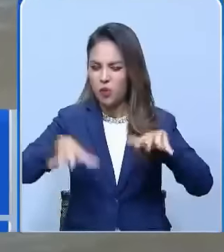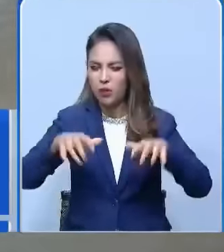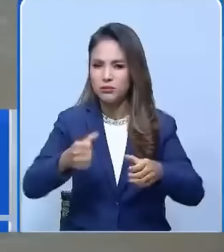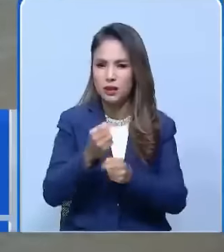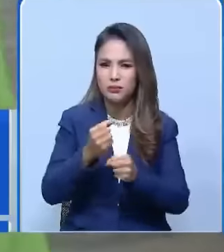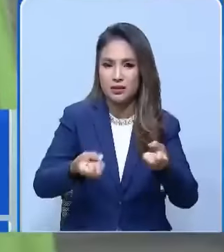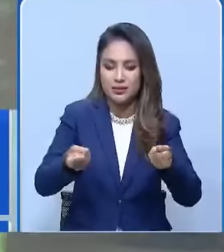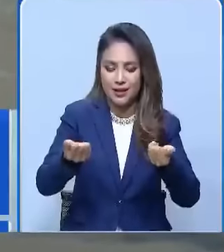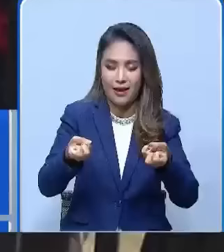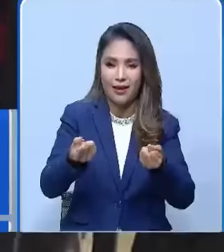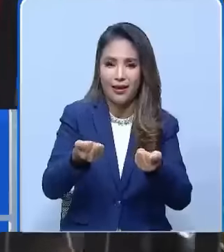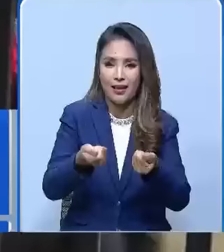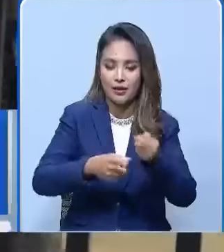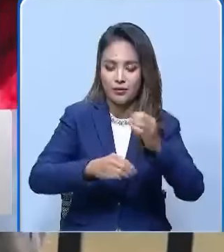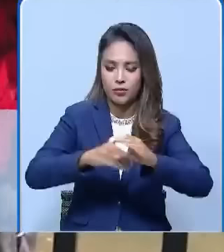ทรายป้องกันน้ำเข้าบ้านครับ